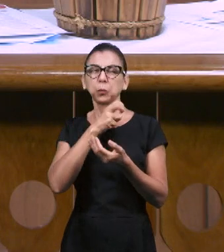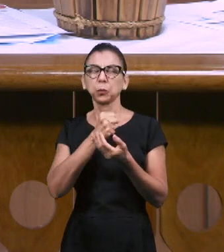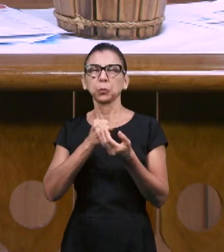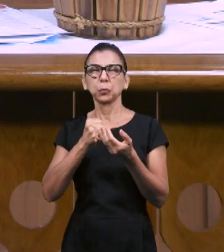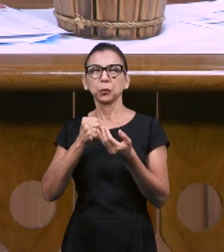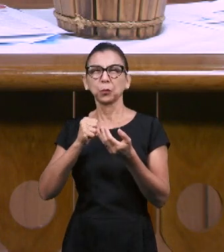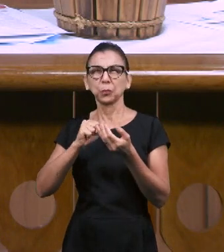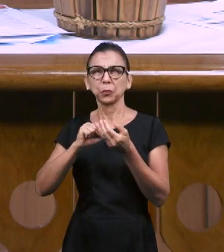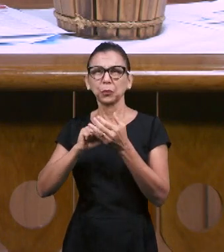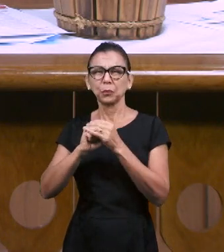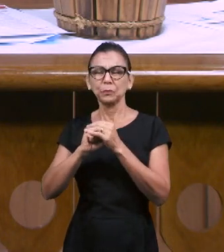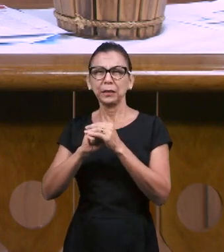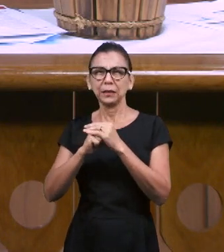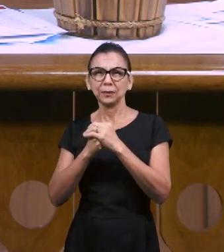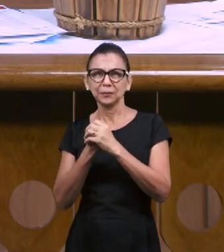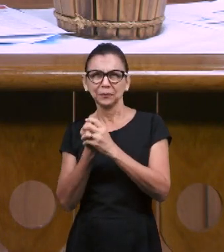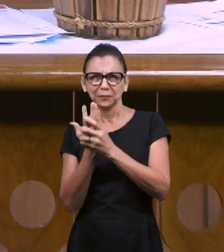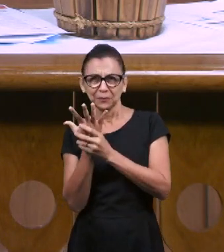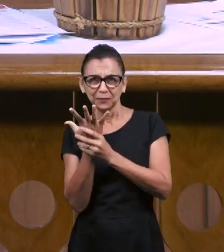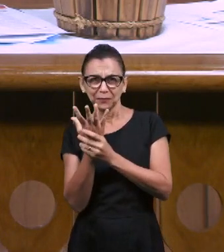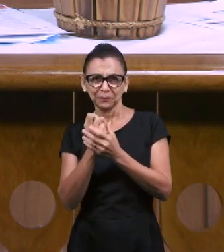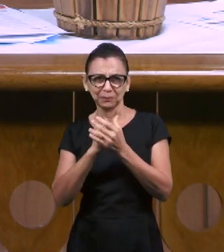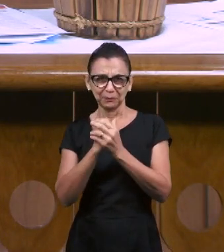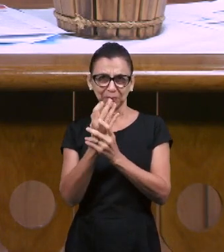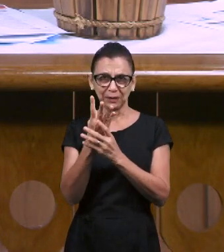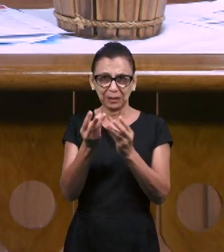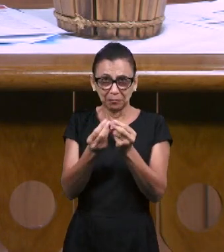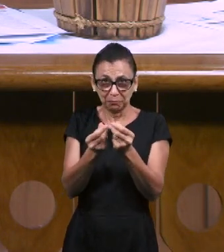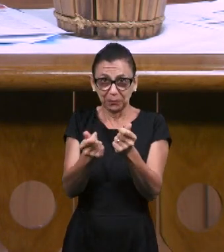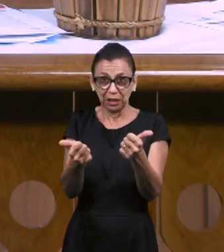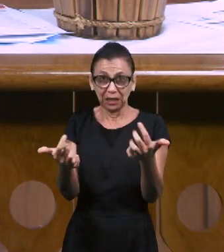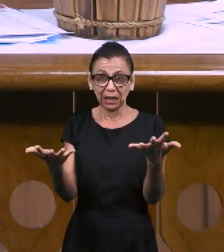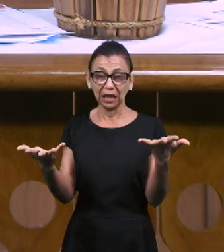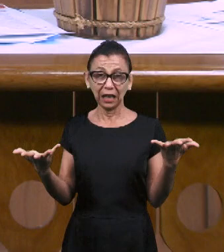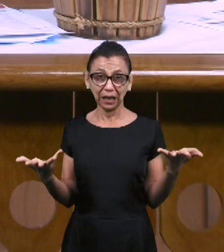qui importe, c'est la parole. C'est la parole, c'est